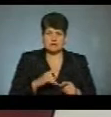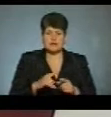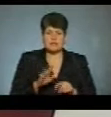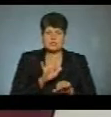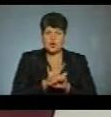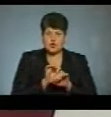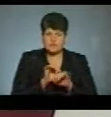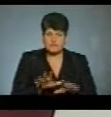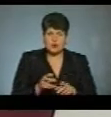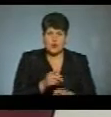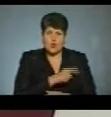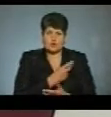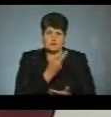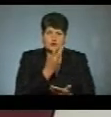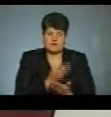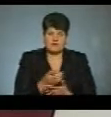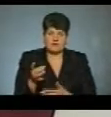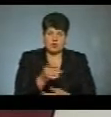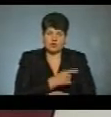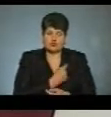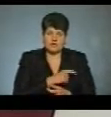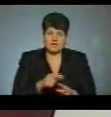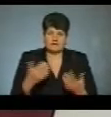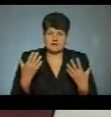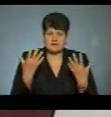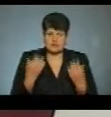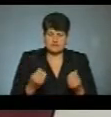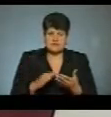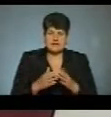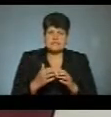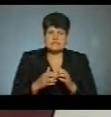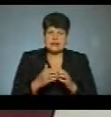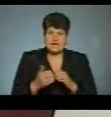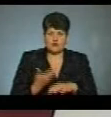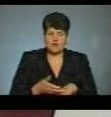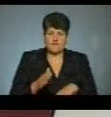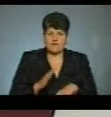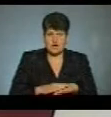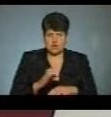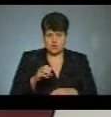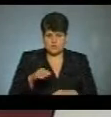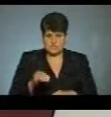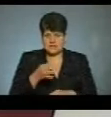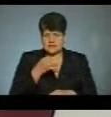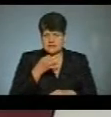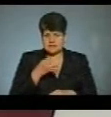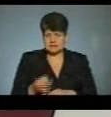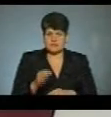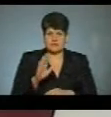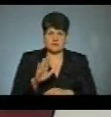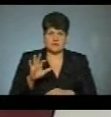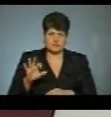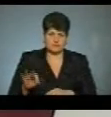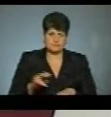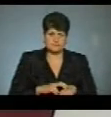коронавірусом госпіталізували до районної лікарні на вихідних, у стані середньої важкості. Про це повідомила виконувачка обов'язків головного лікаря медзакладу Стефанія